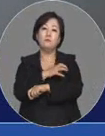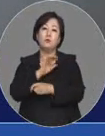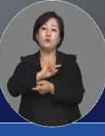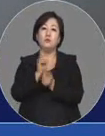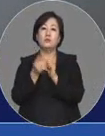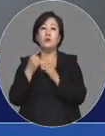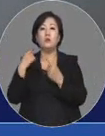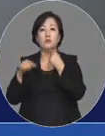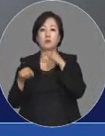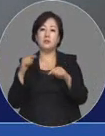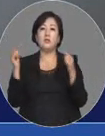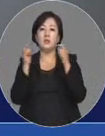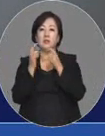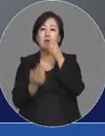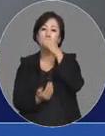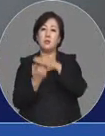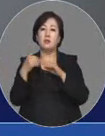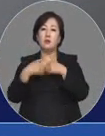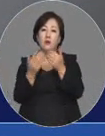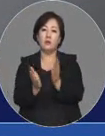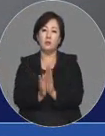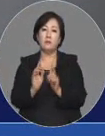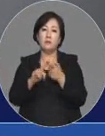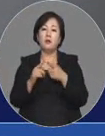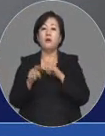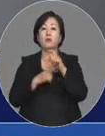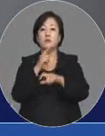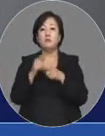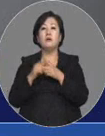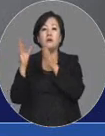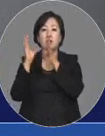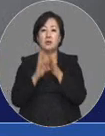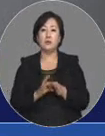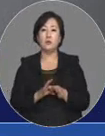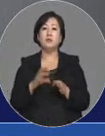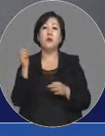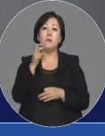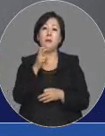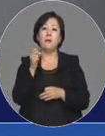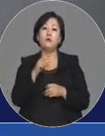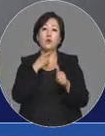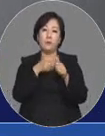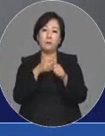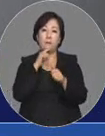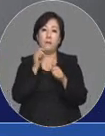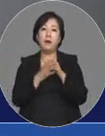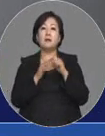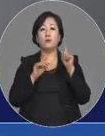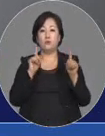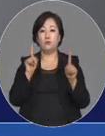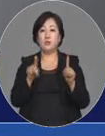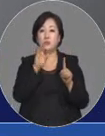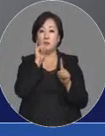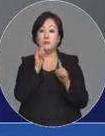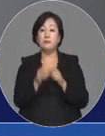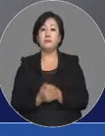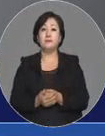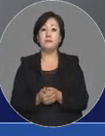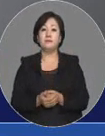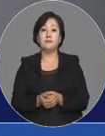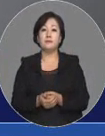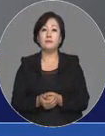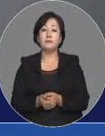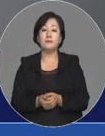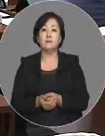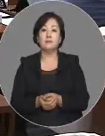정치 공세를 위한 특위 구성 등 구태 정치를 반복했다는 비판도 나옵니다. 배대원 기자가 보도합니다.